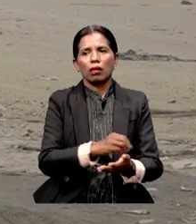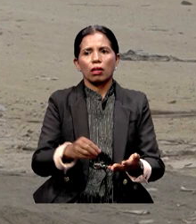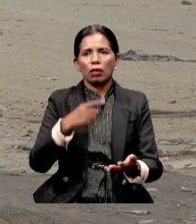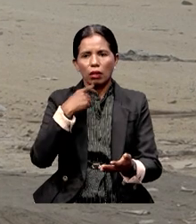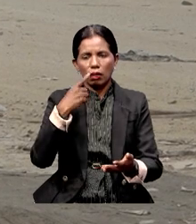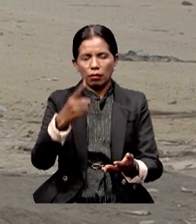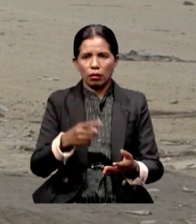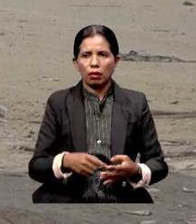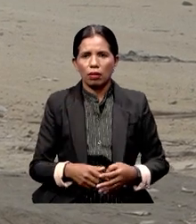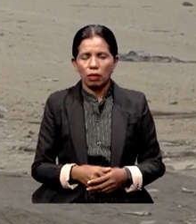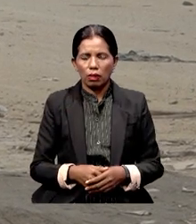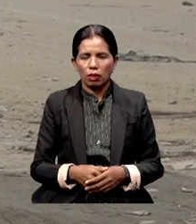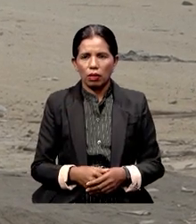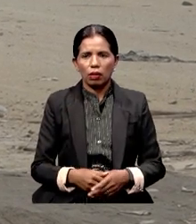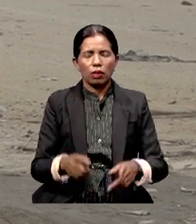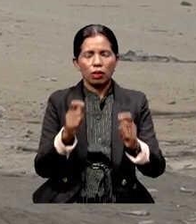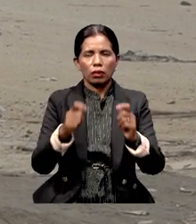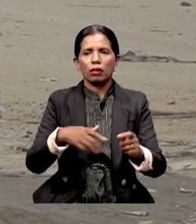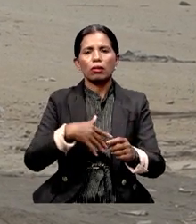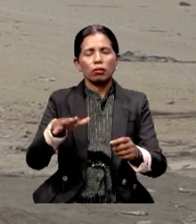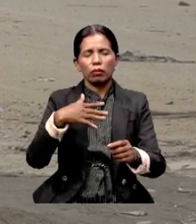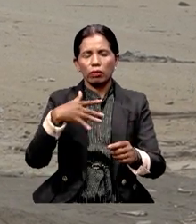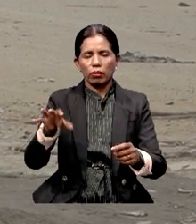sai rasidet se ita koko atau ham dunit na fatin lalar